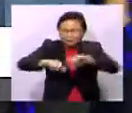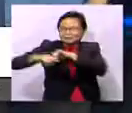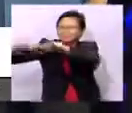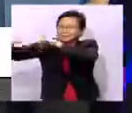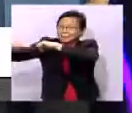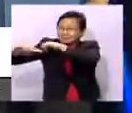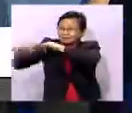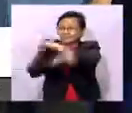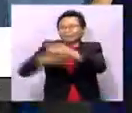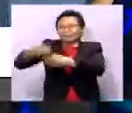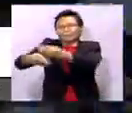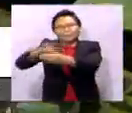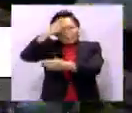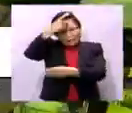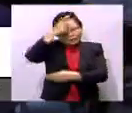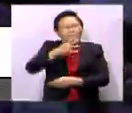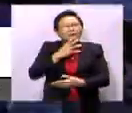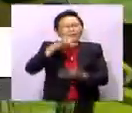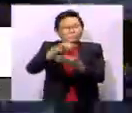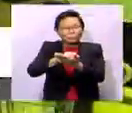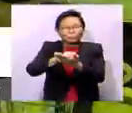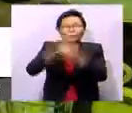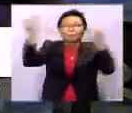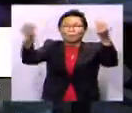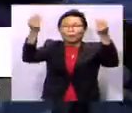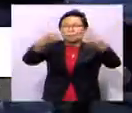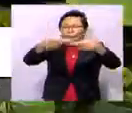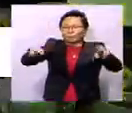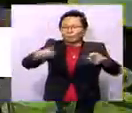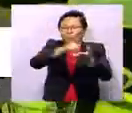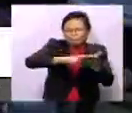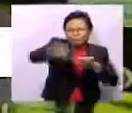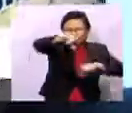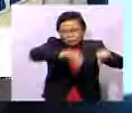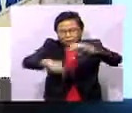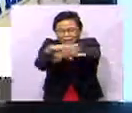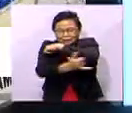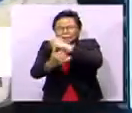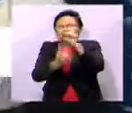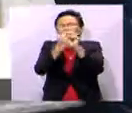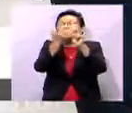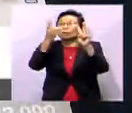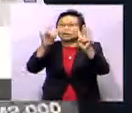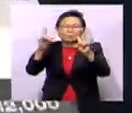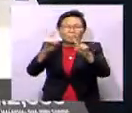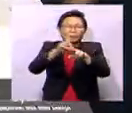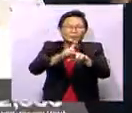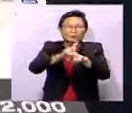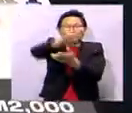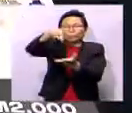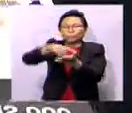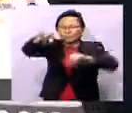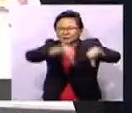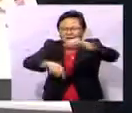negara-negara maju. Datuk Sri Madius berkata demikian pada majlis perasmian Minggu Sains Negara 2018 di Pusat